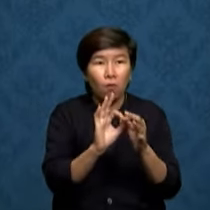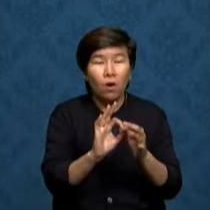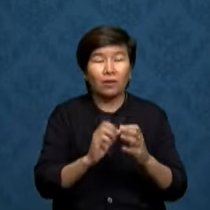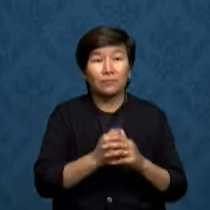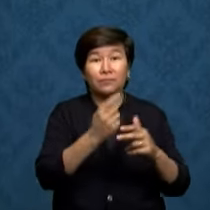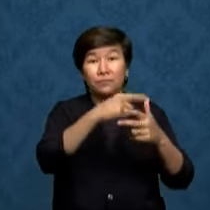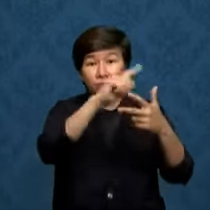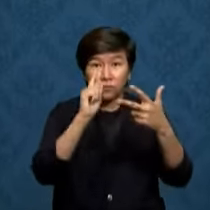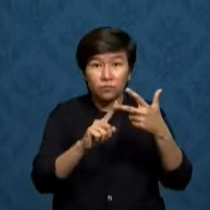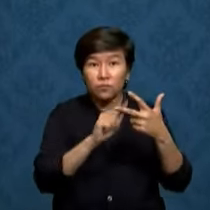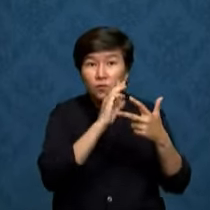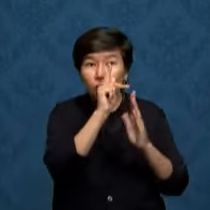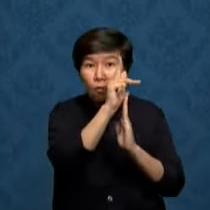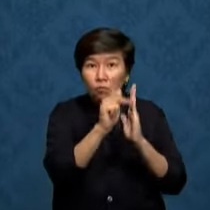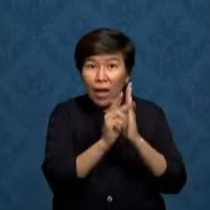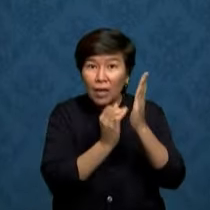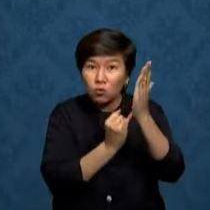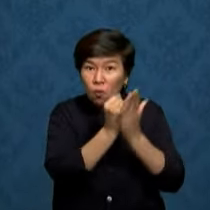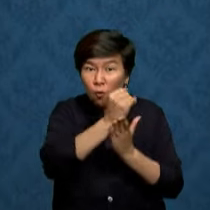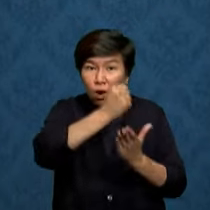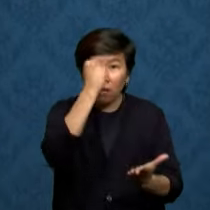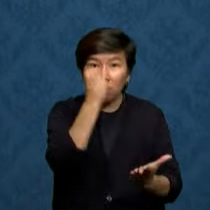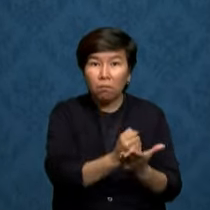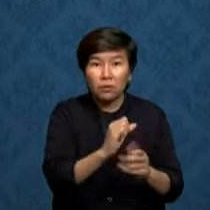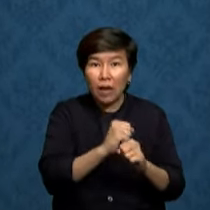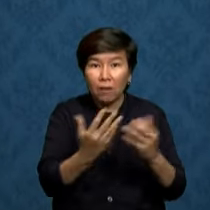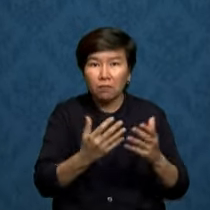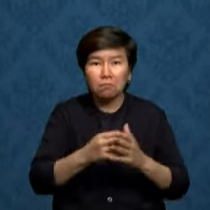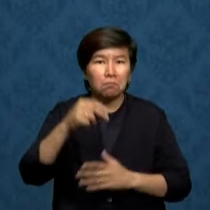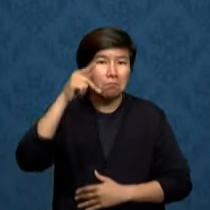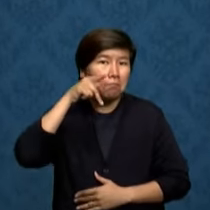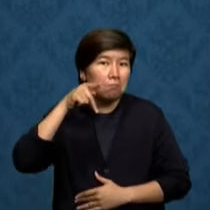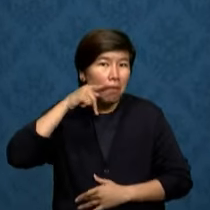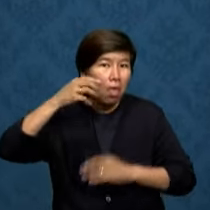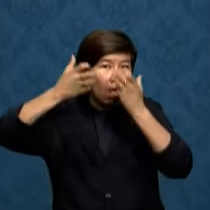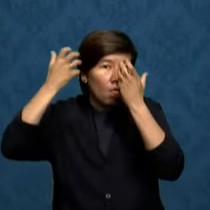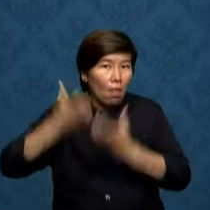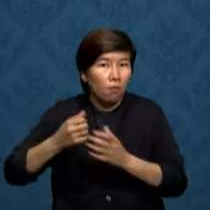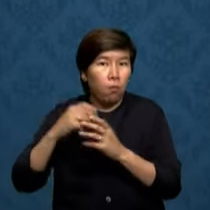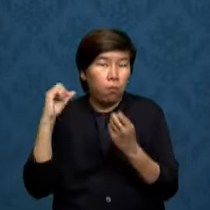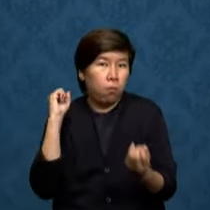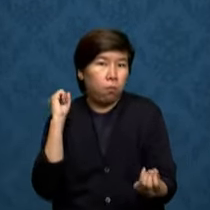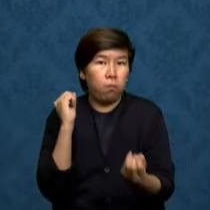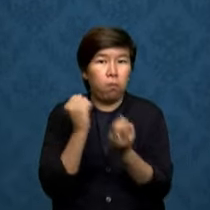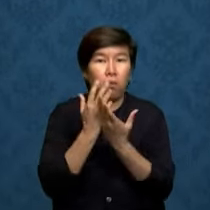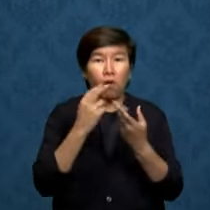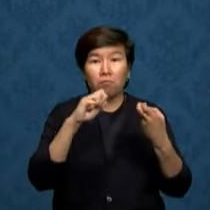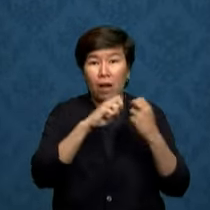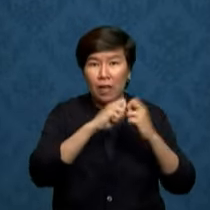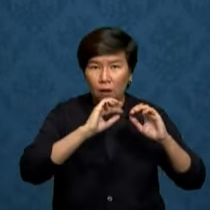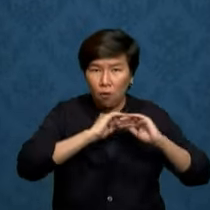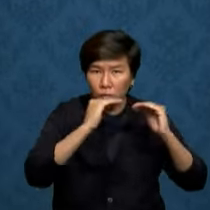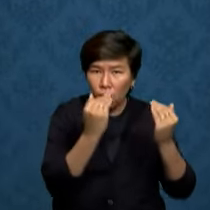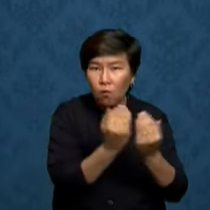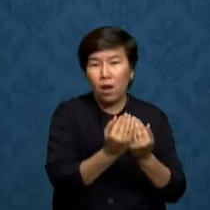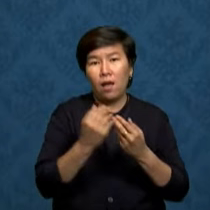ปล่อยให้ถูกต้องตามกฎหมายเนี่ยมันจะเพิ่มเรื่องความรุนแรงทางเพศเกิดปัญหาในครอบครัวสังคมซึ่งตรงนี้เรา